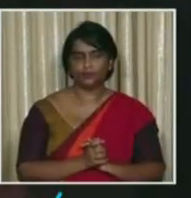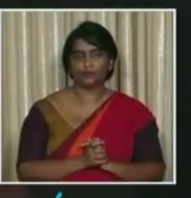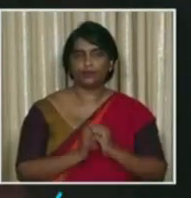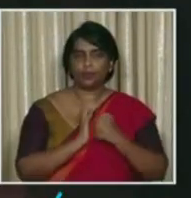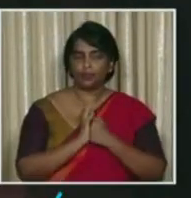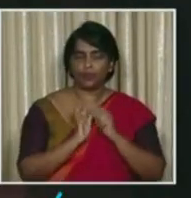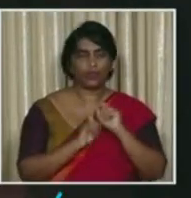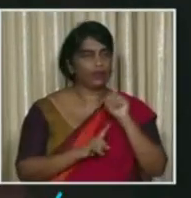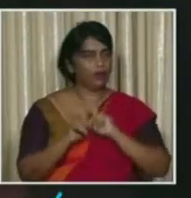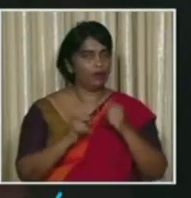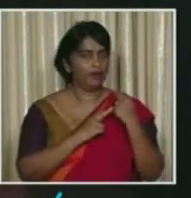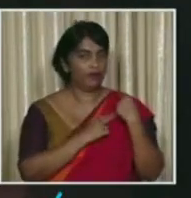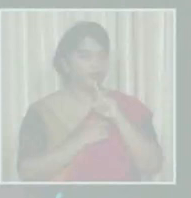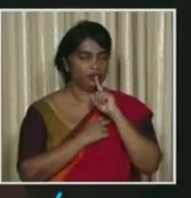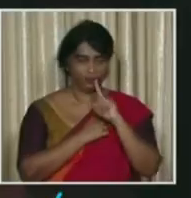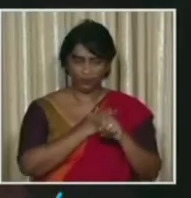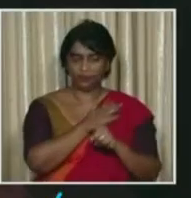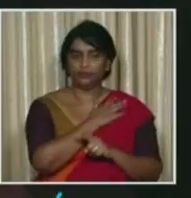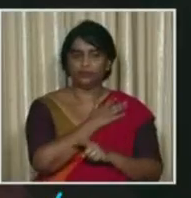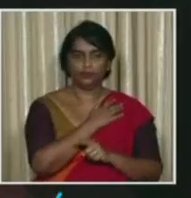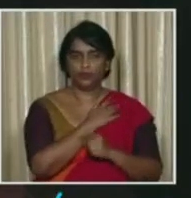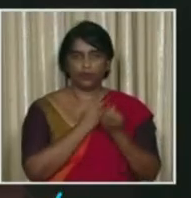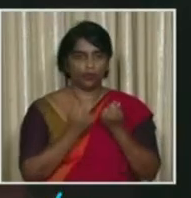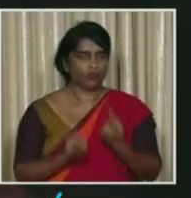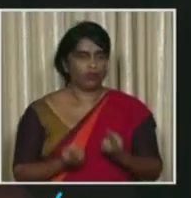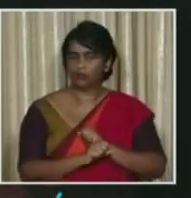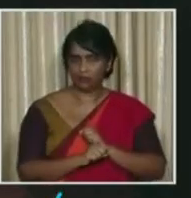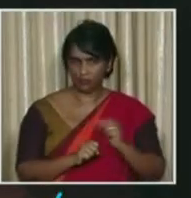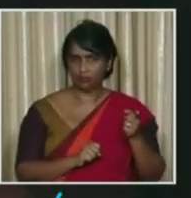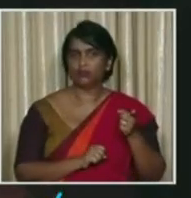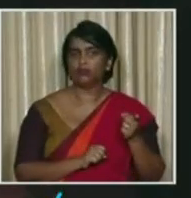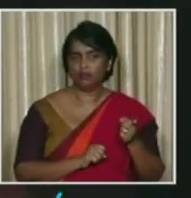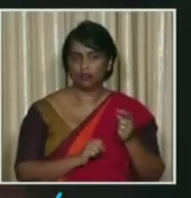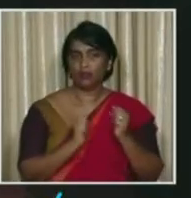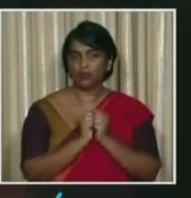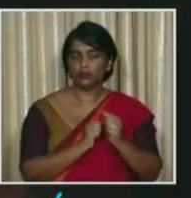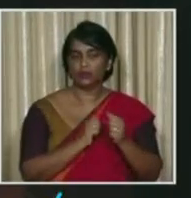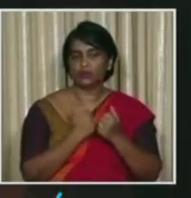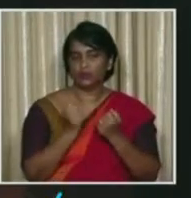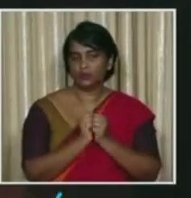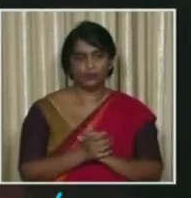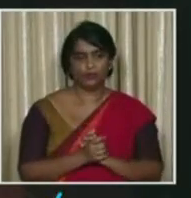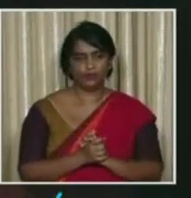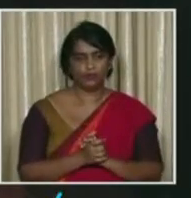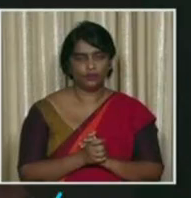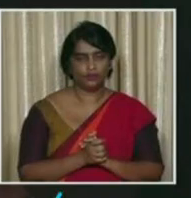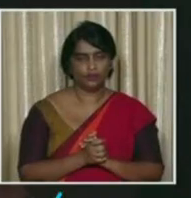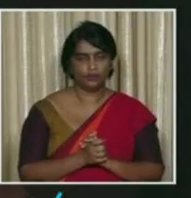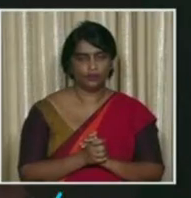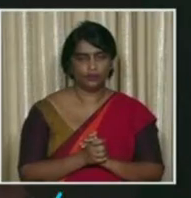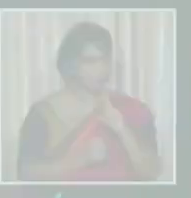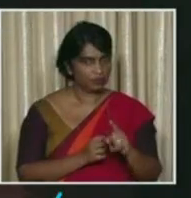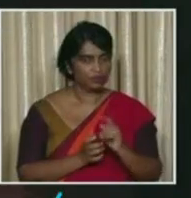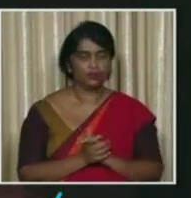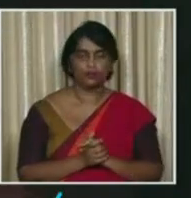උත්තරීතර පාර්ලිමේන්තුවේ වගකීමෙන් ප්‍රකාශ කරා කිසිම මුදල් අඩුපාඩුවකින් තොරව ඒ කාර්යය ඉෂ්ට කරන්නට කටයුතු කරනවායි කියලා. මම ඔබතුමාගේ